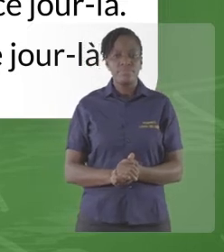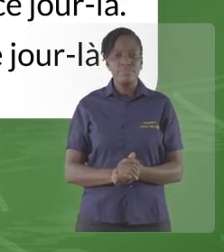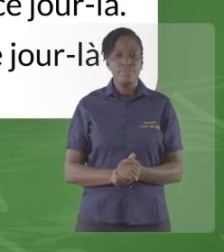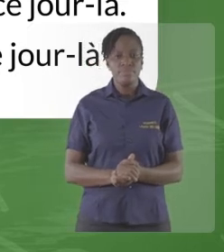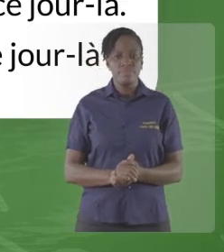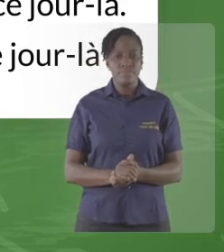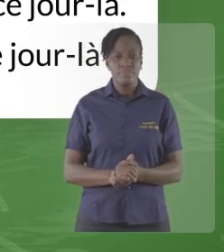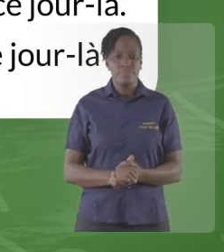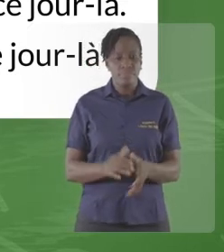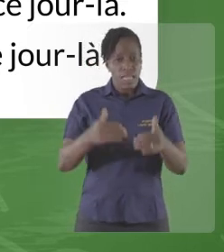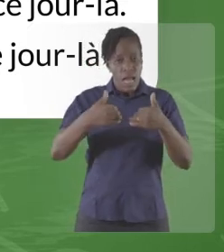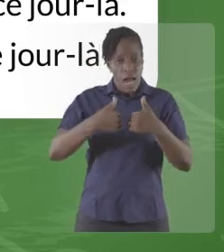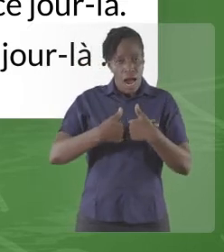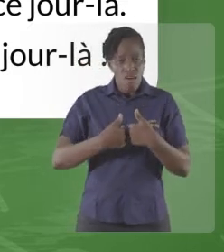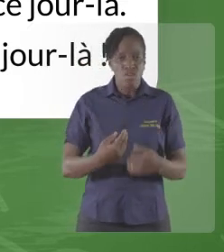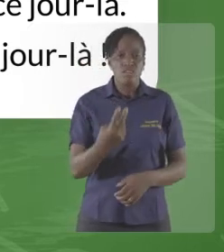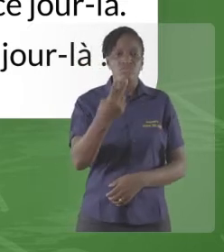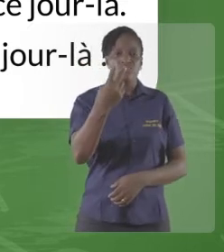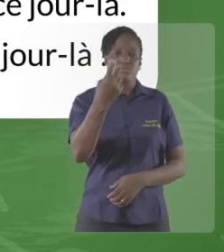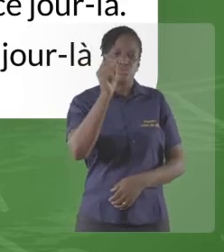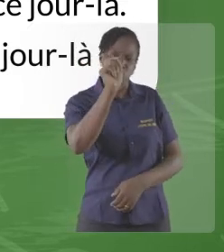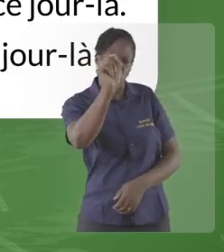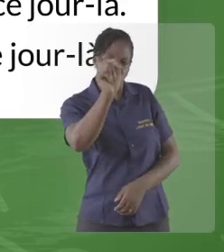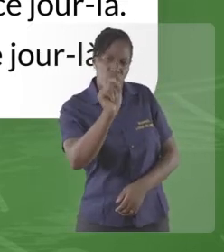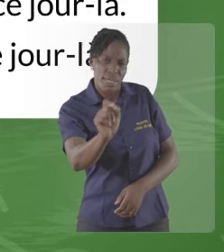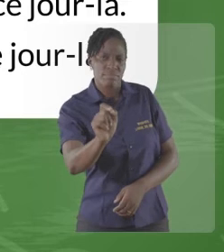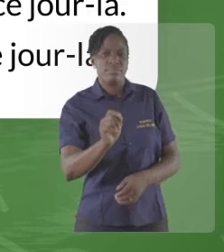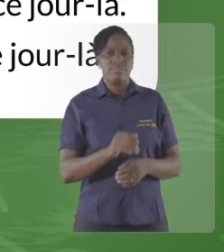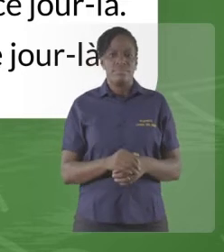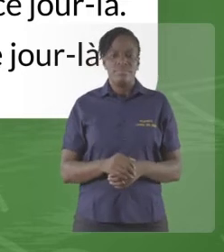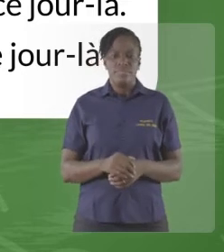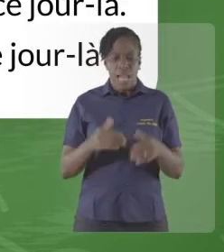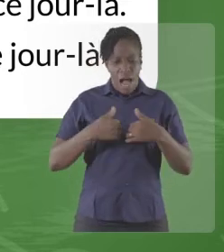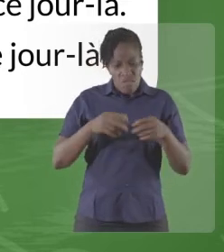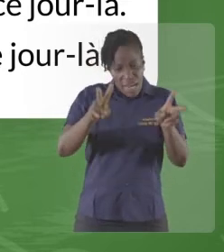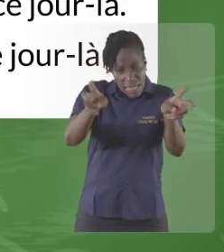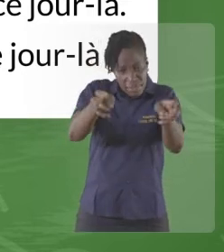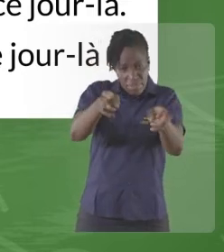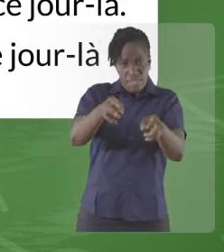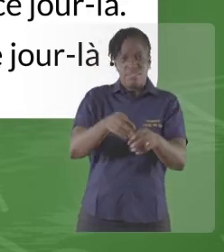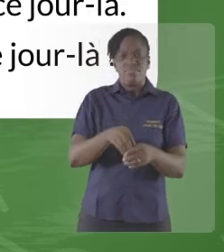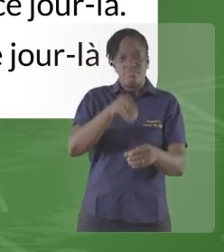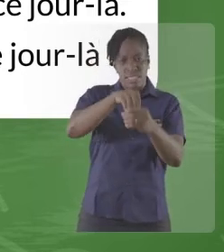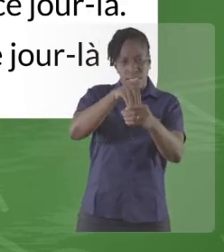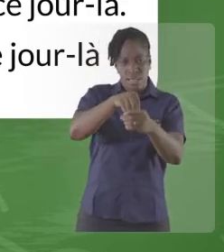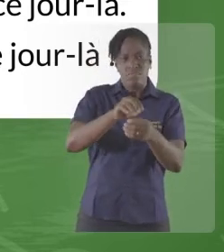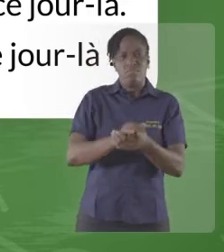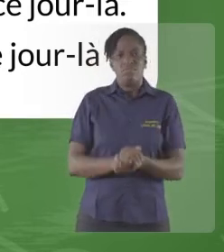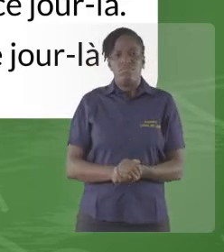Oui, nous avons 2 points, des guillemets, très